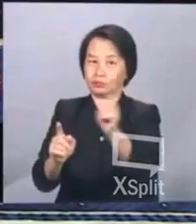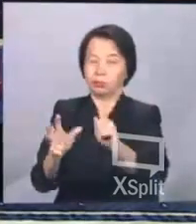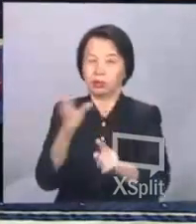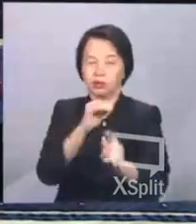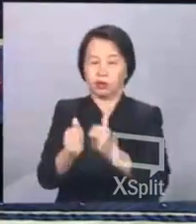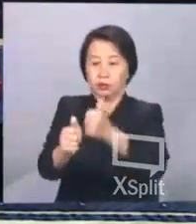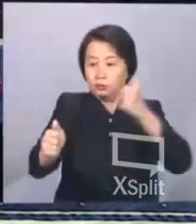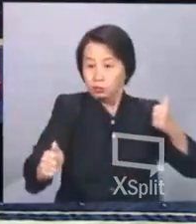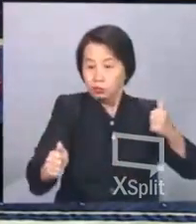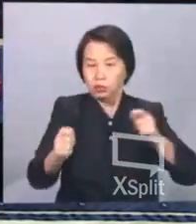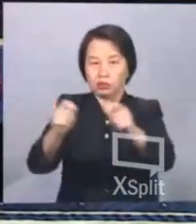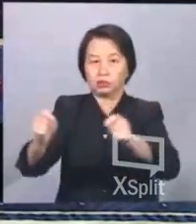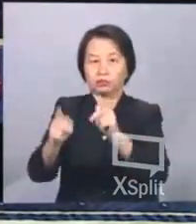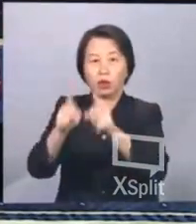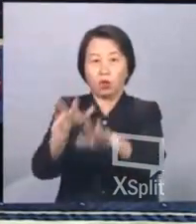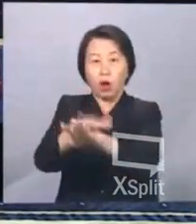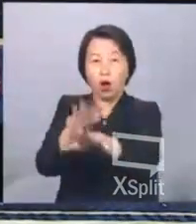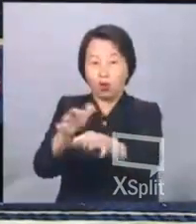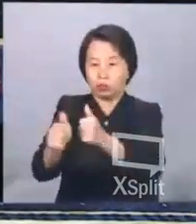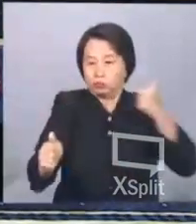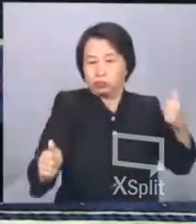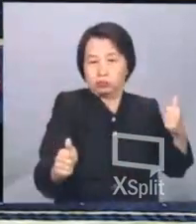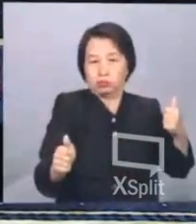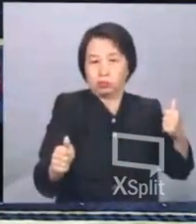tempat-tempat yang sesak